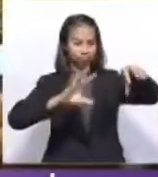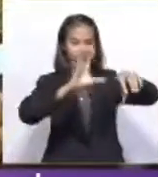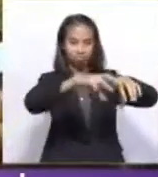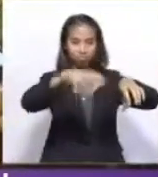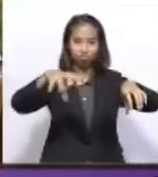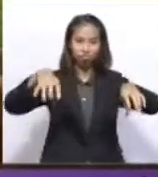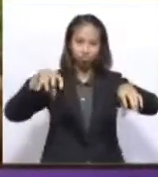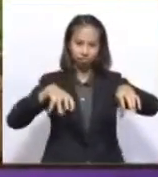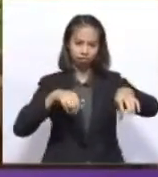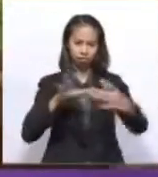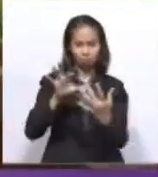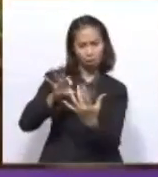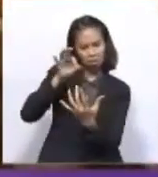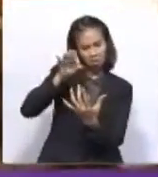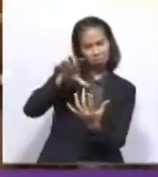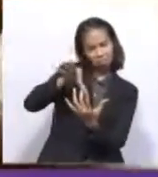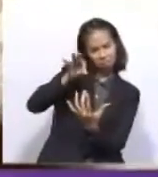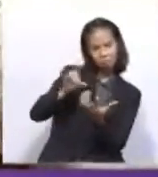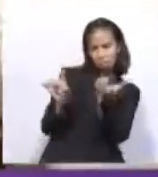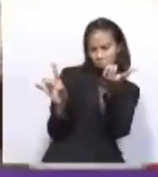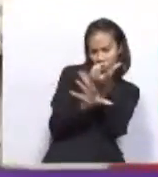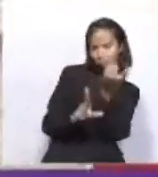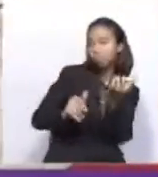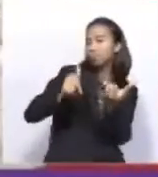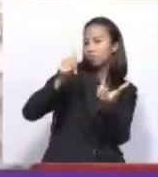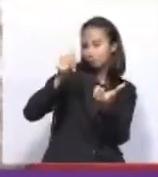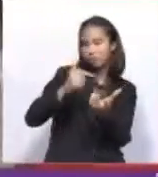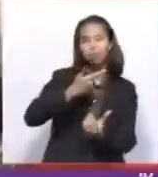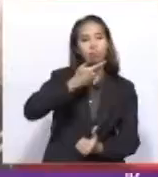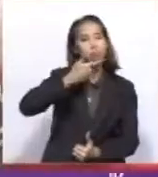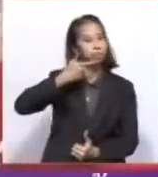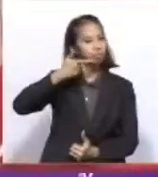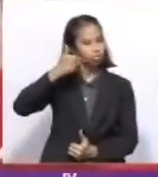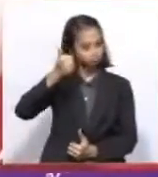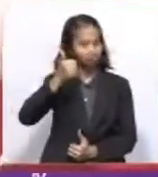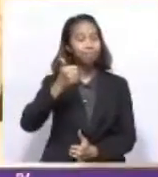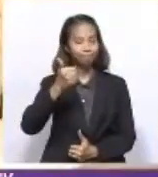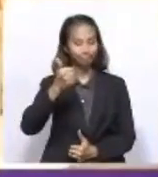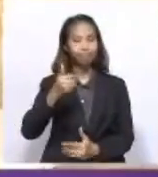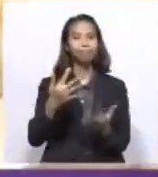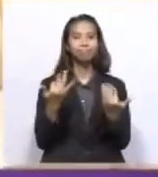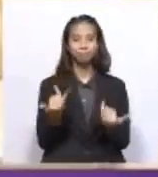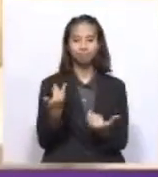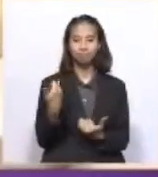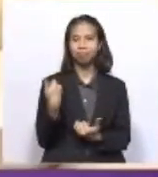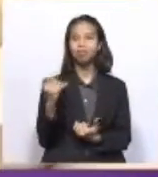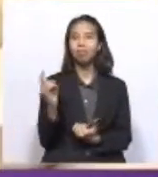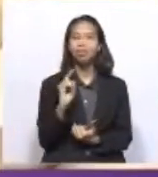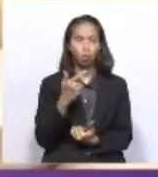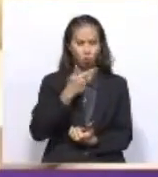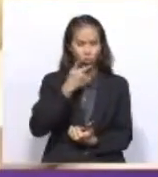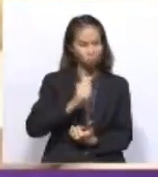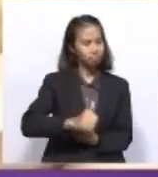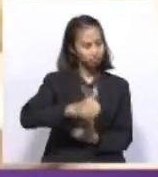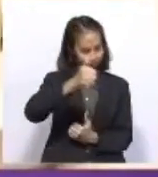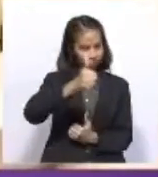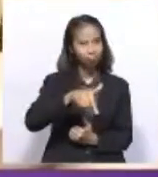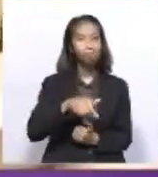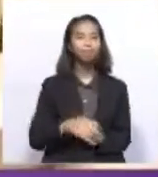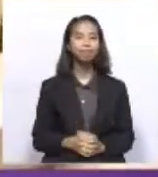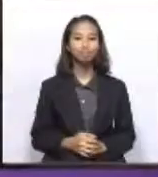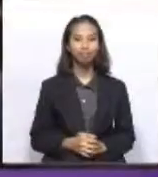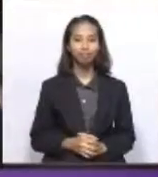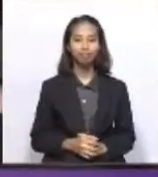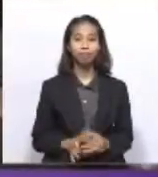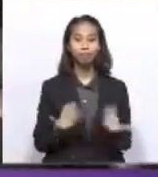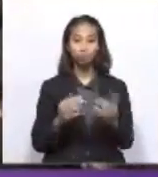วได้ถูกคัดแล้วคัดอีกคุณภาพแน่นๆความอร่อยคงไม่ต้องพูดถึงนะคะรับรองไม่แพ้ที่ไหนที่ไหนเลยล่ะค่ะ